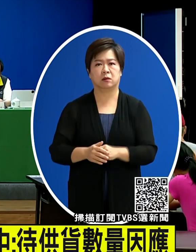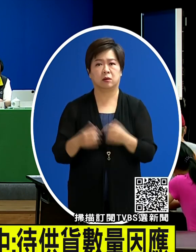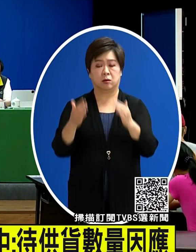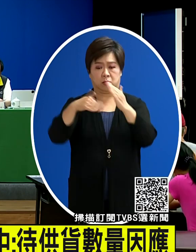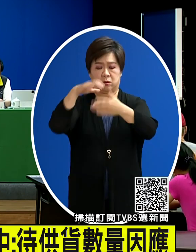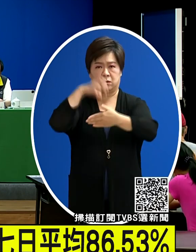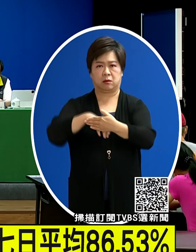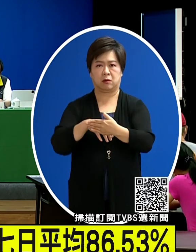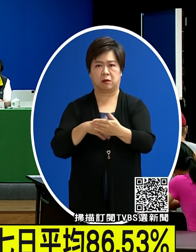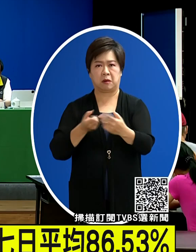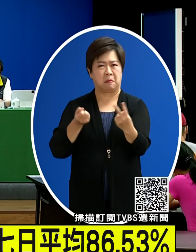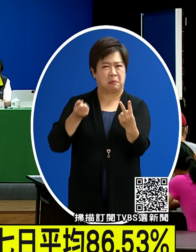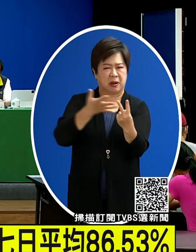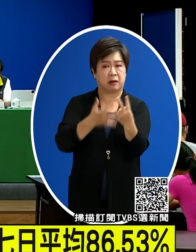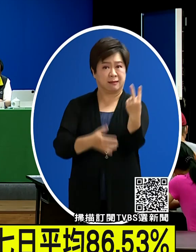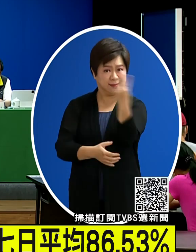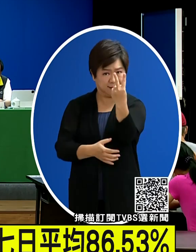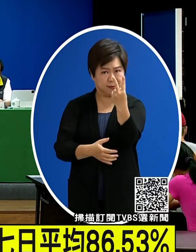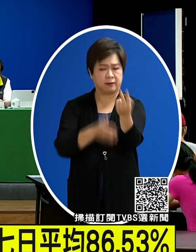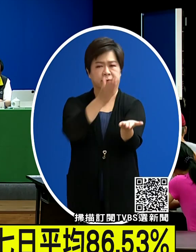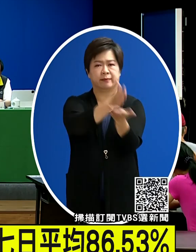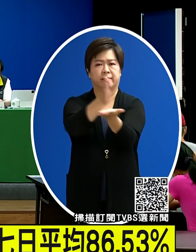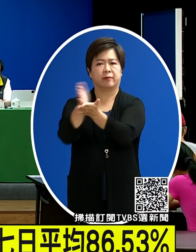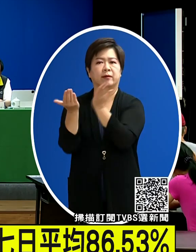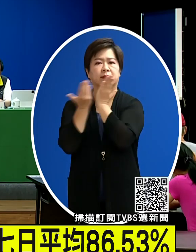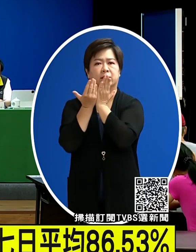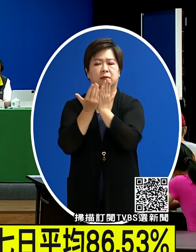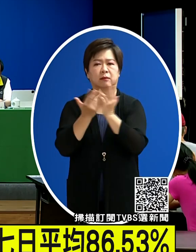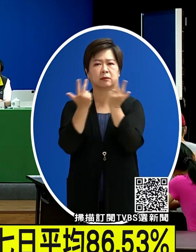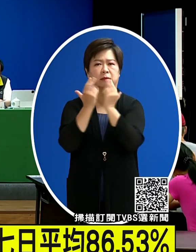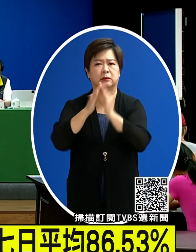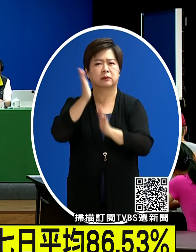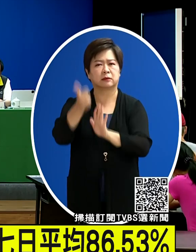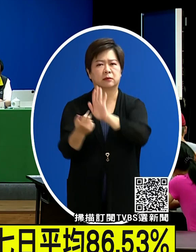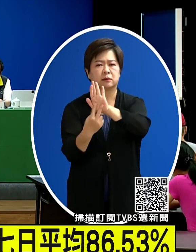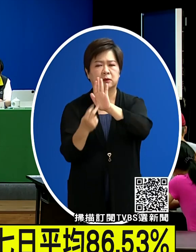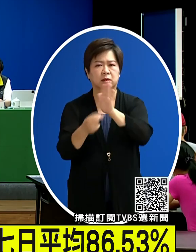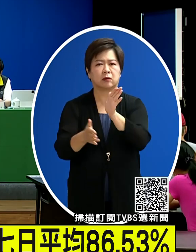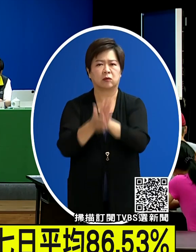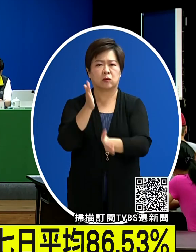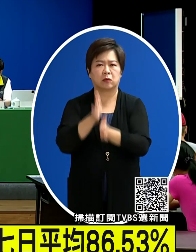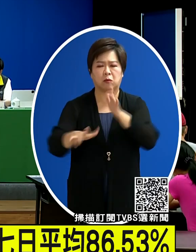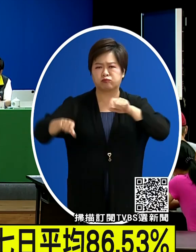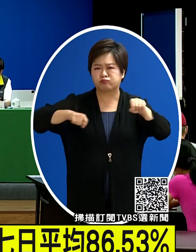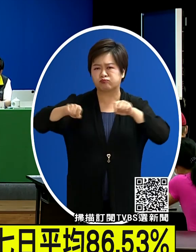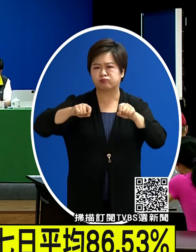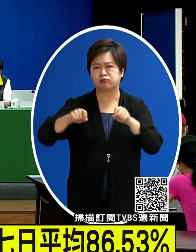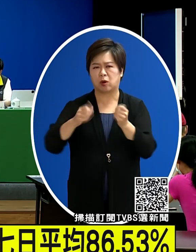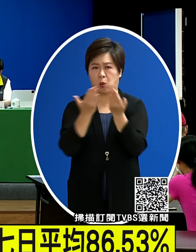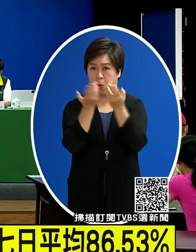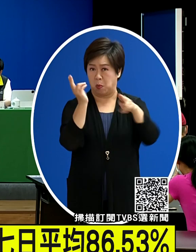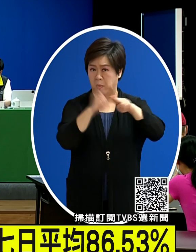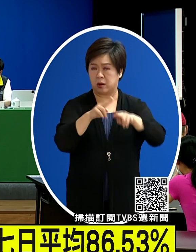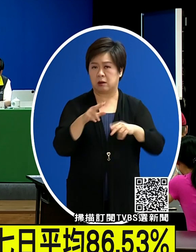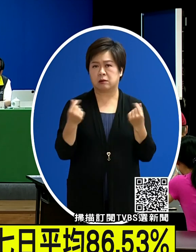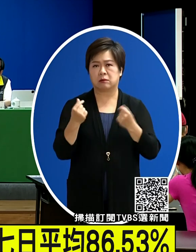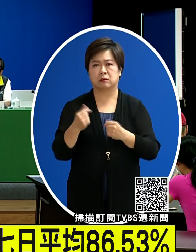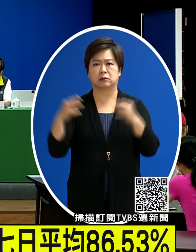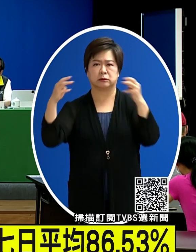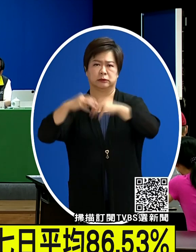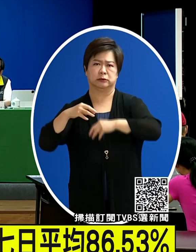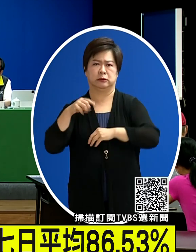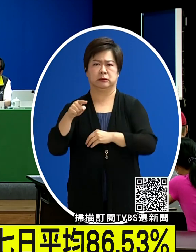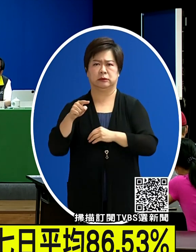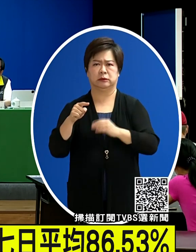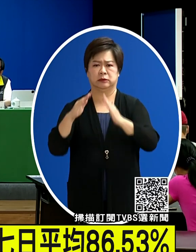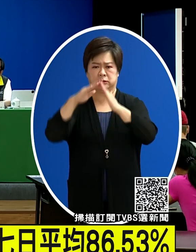有两个人确诊就要全部停课，但是新北市长侯友宜认为因为中央要重新拟定停课标准，因为像是昨天的三峡群聚案，就